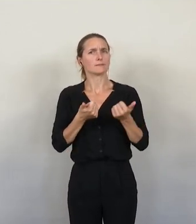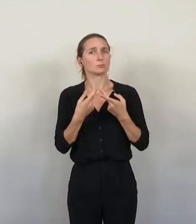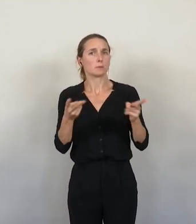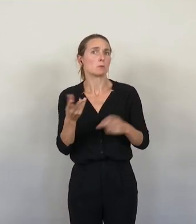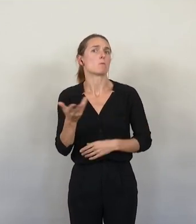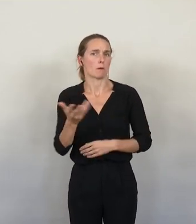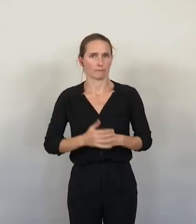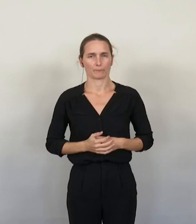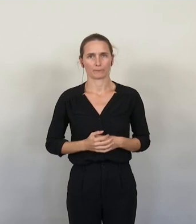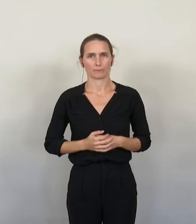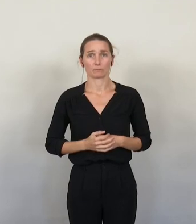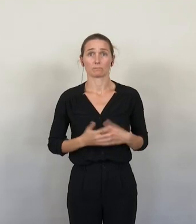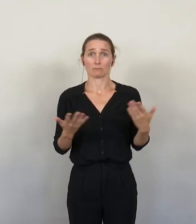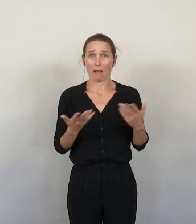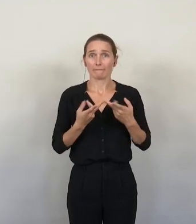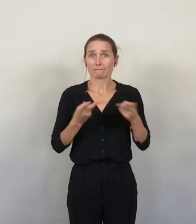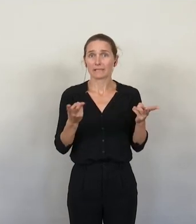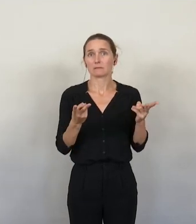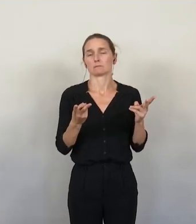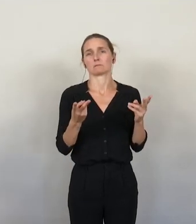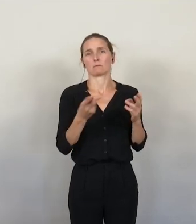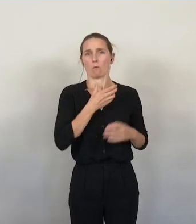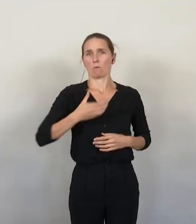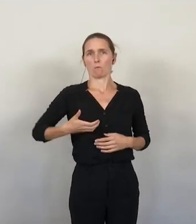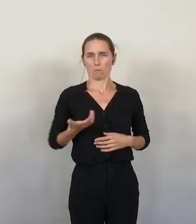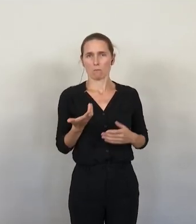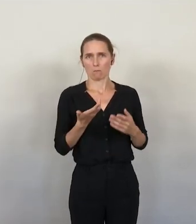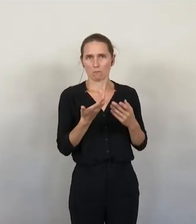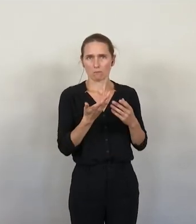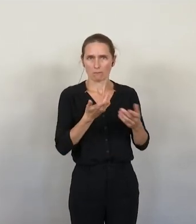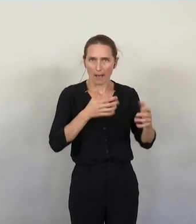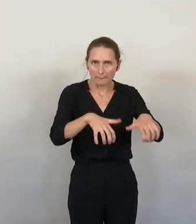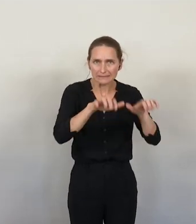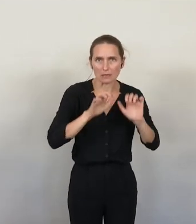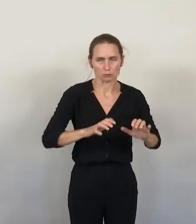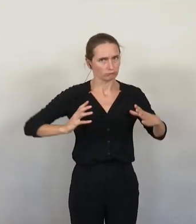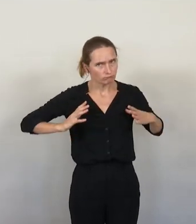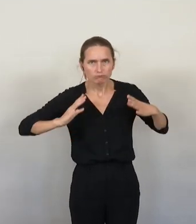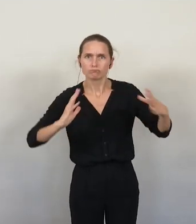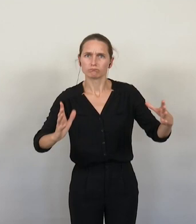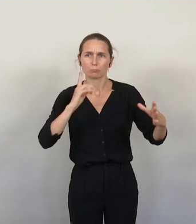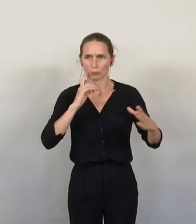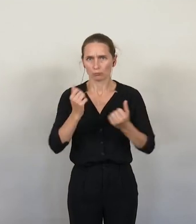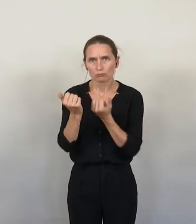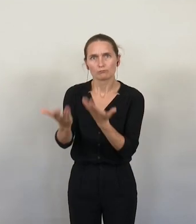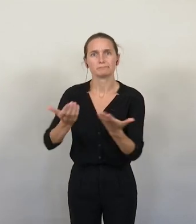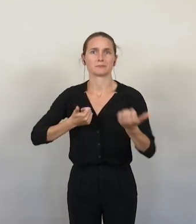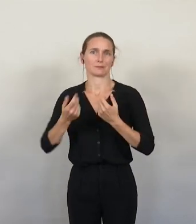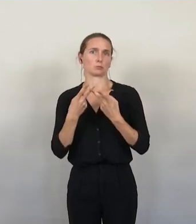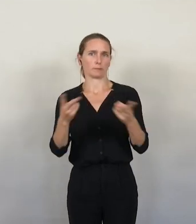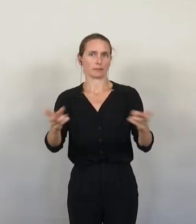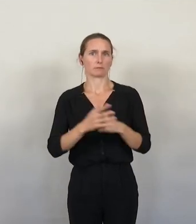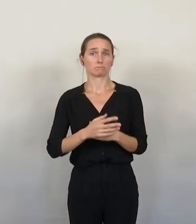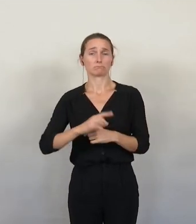l'administration de notre ville elle euh est engagée pleinement pour ce service public euh certains peuvent décrire cela comme